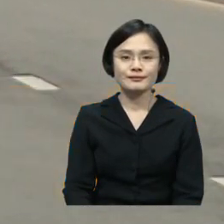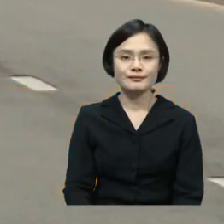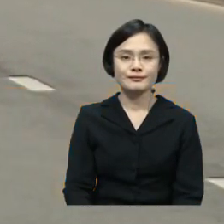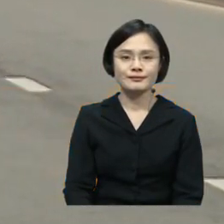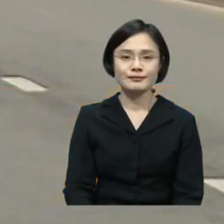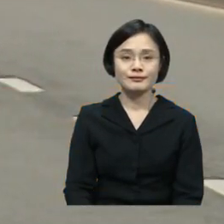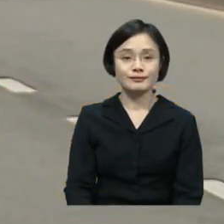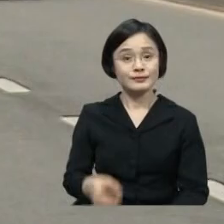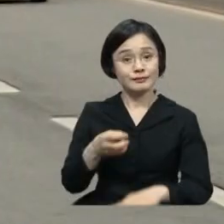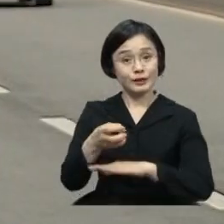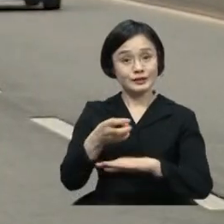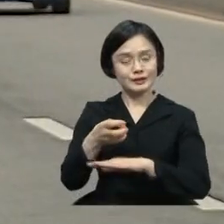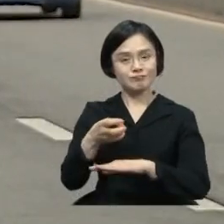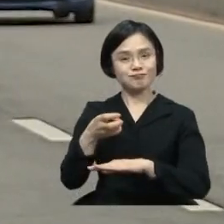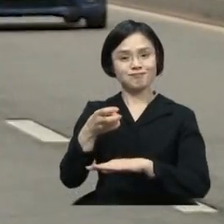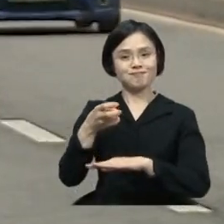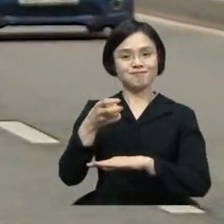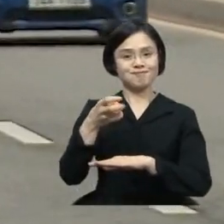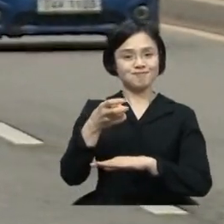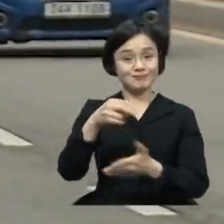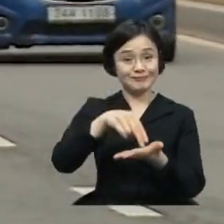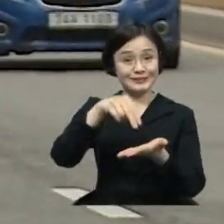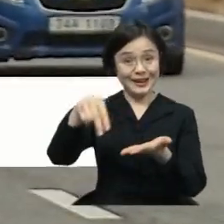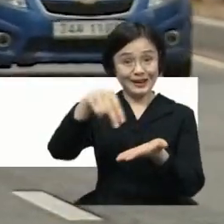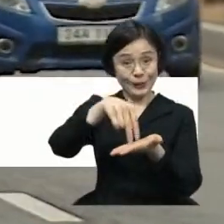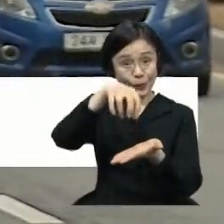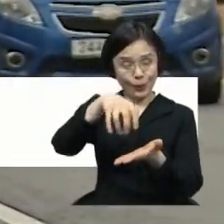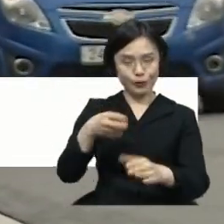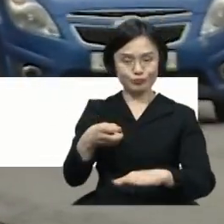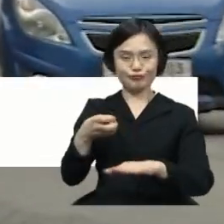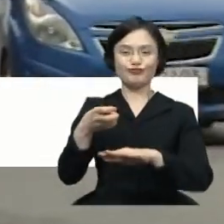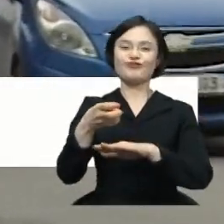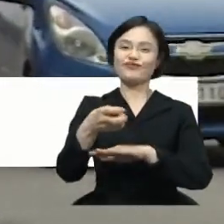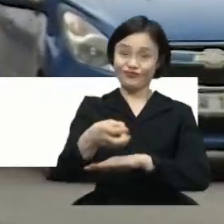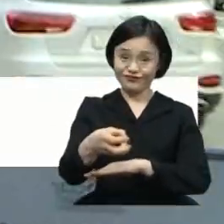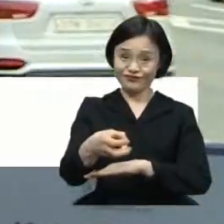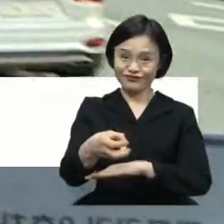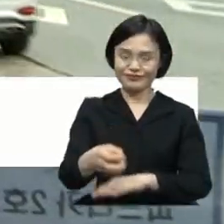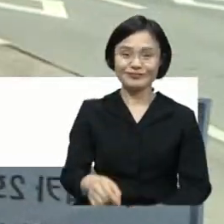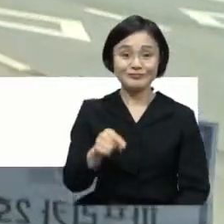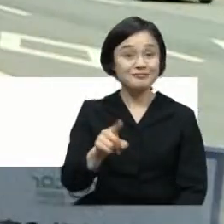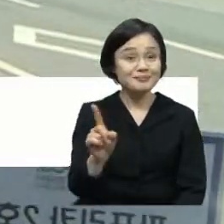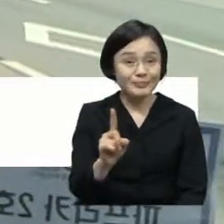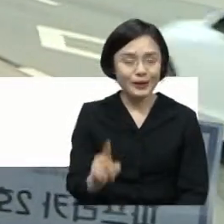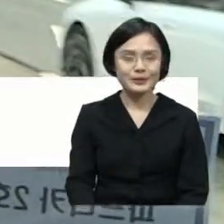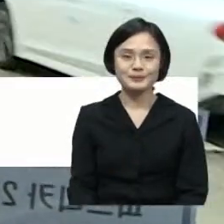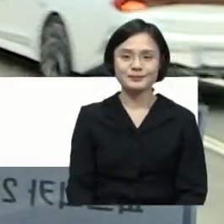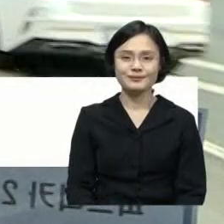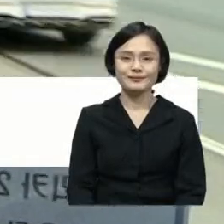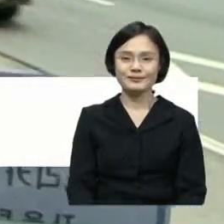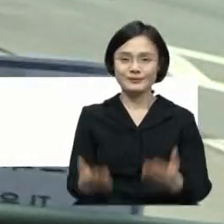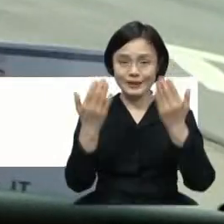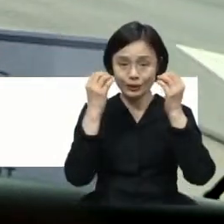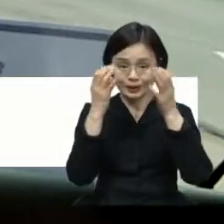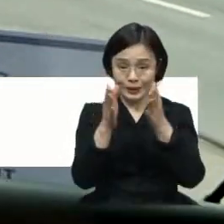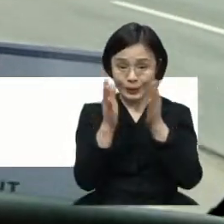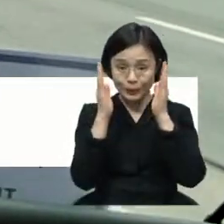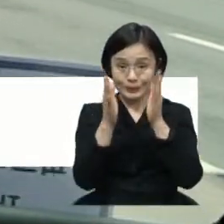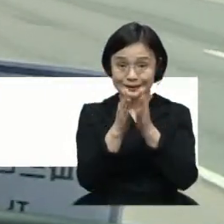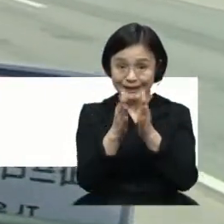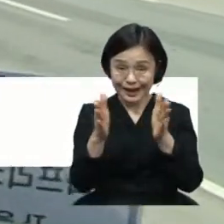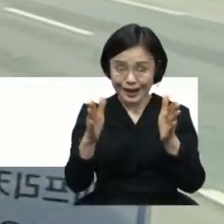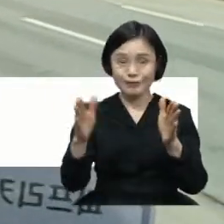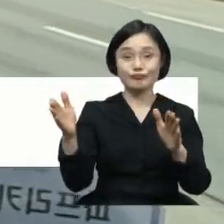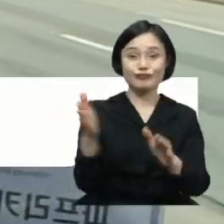버스 한 대가 정류장으로 들어옵니다. 새 학기부터 파주시에 도입된 학생 전용 통학 순환버스